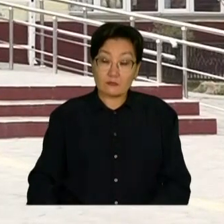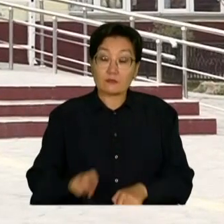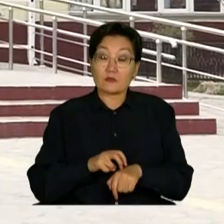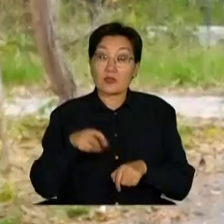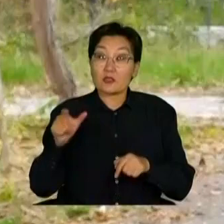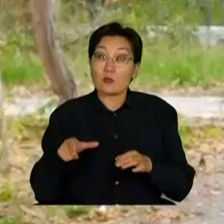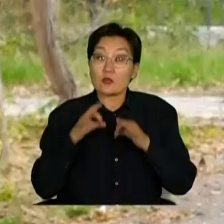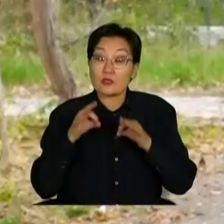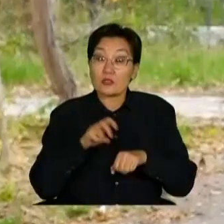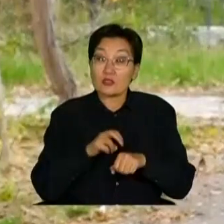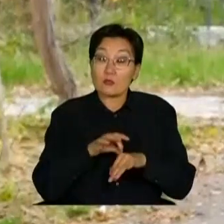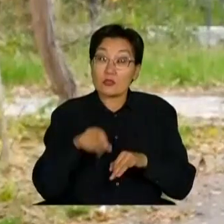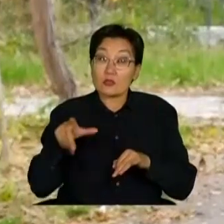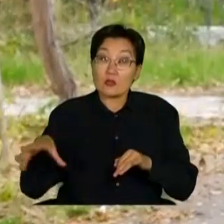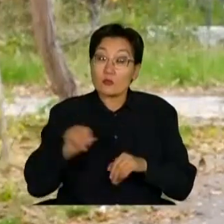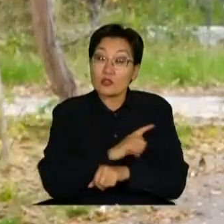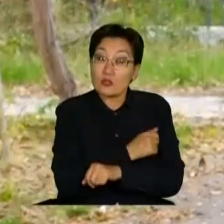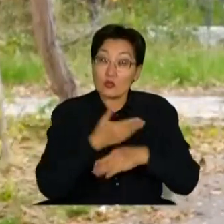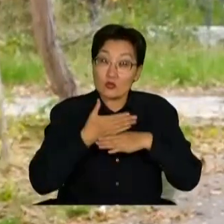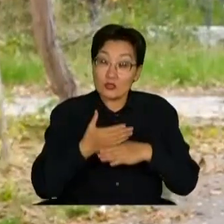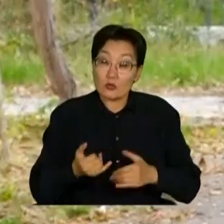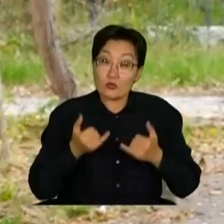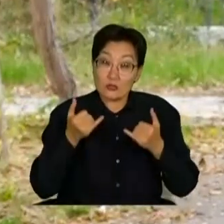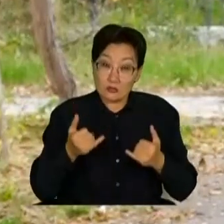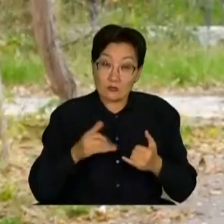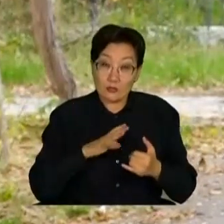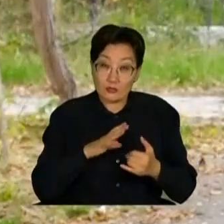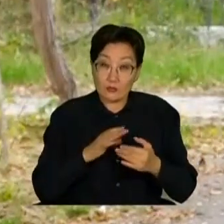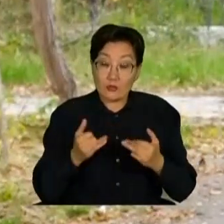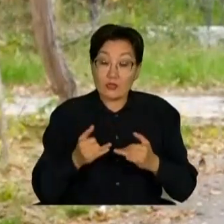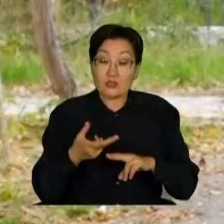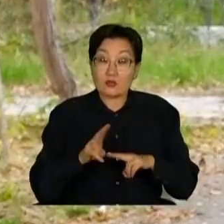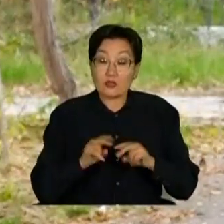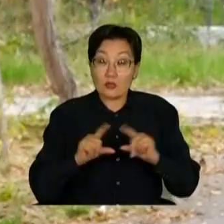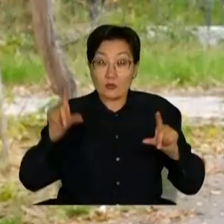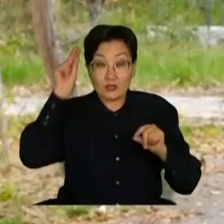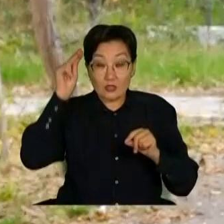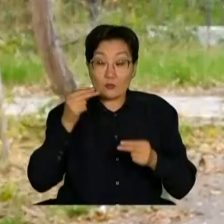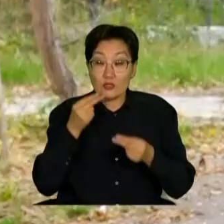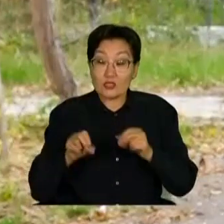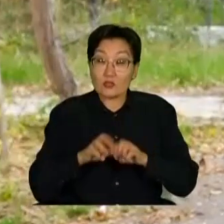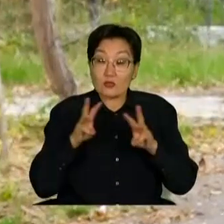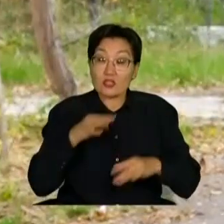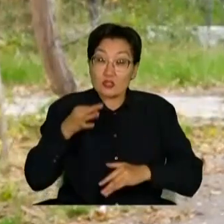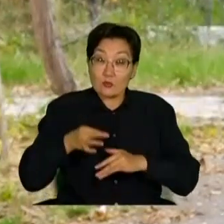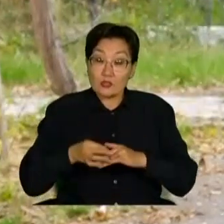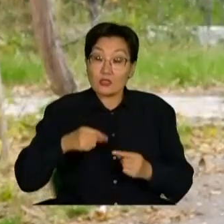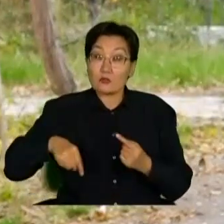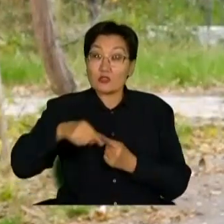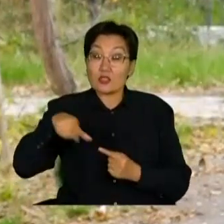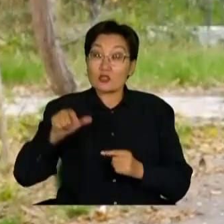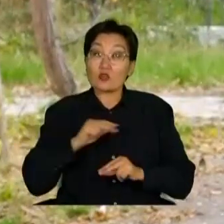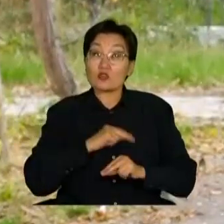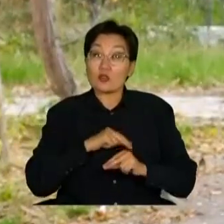Дәрігерлердің сөзінше, науқастарға барлық медициналық көмектер көрсетілуде. Ал аталған білім ордасын тамақпен қамтуға жауапты жеке кәсіпкердің